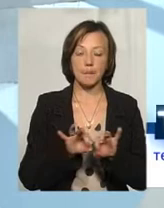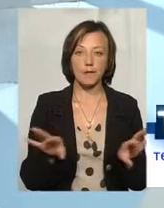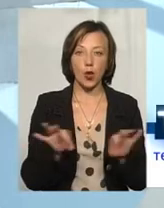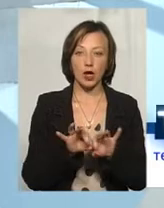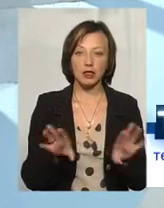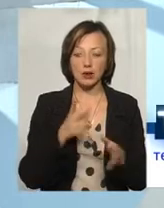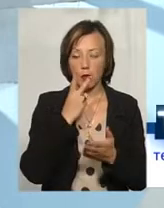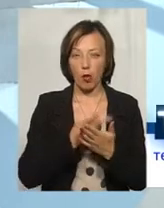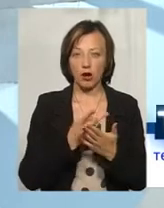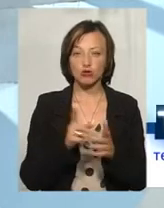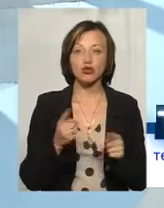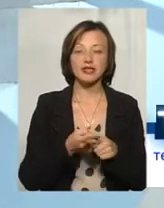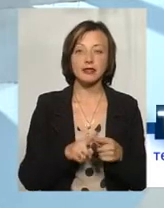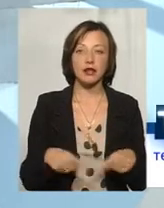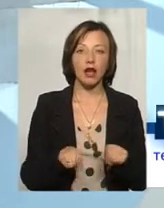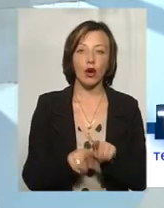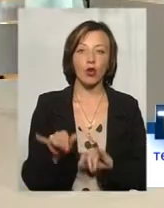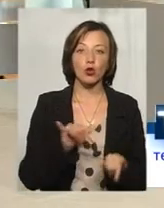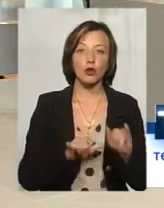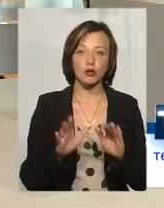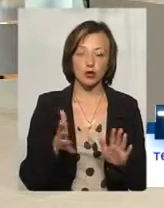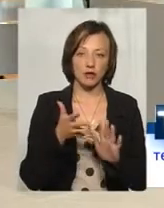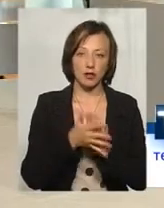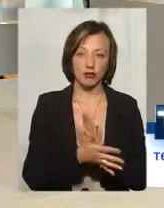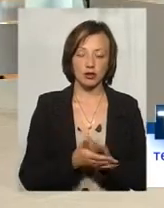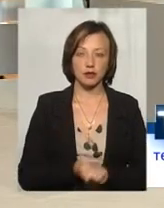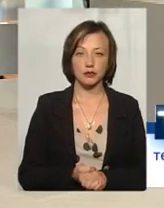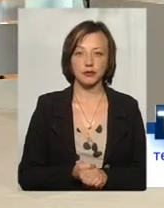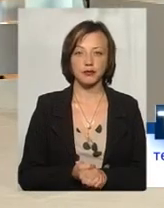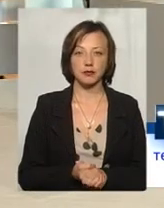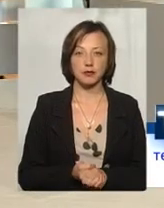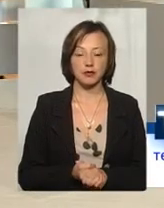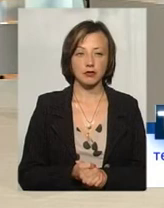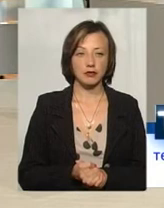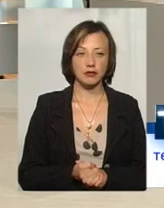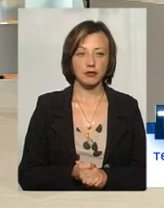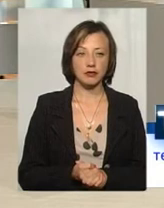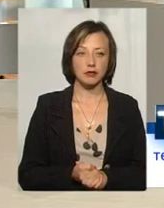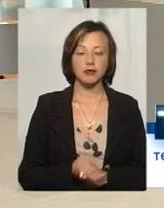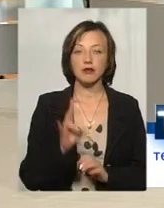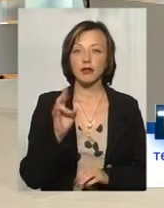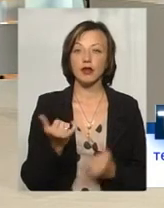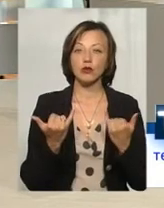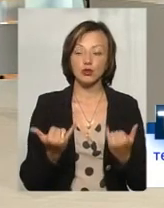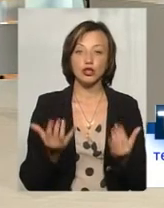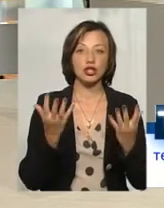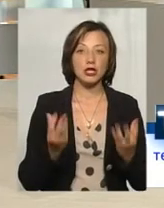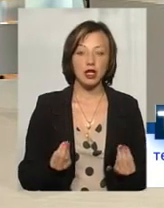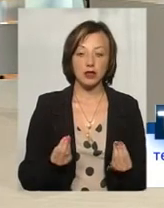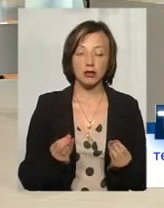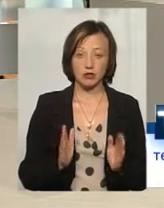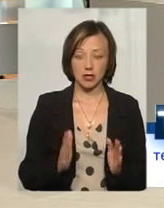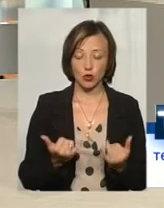пояснити і показати, що це таке і куди воно буде направлено. На сьогоднішній день